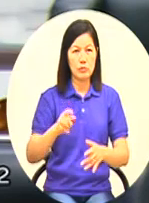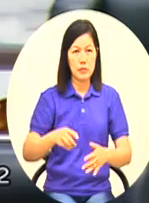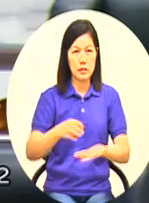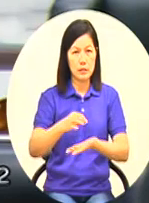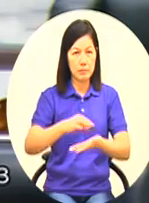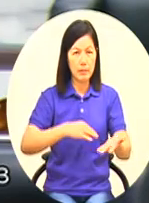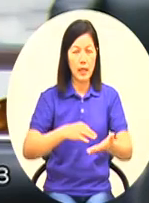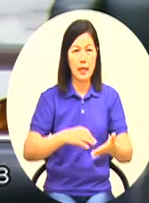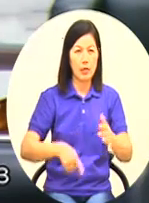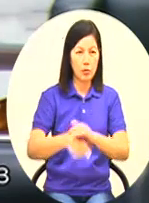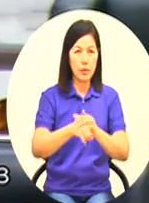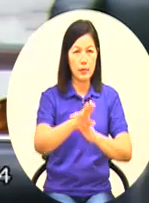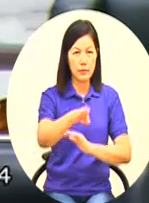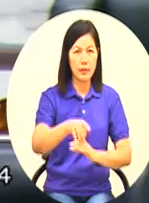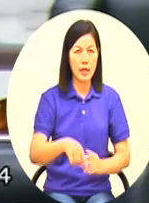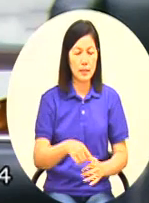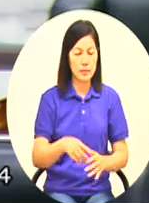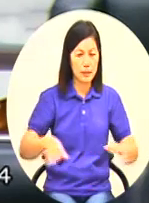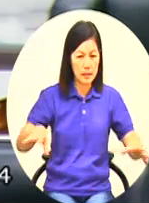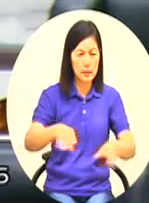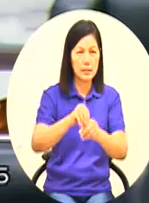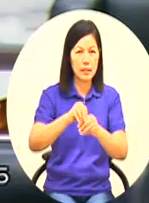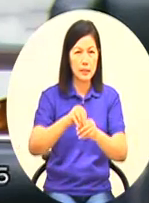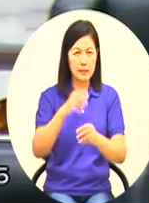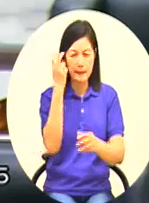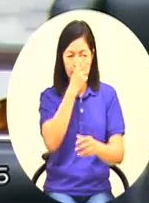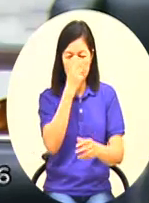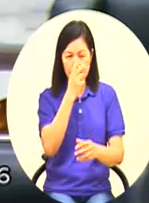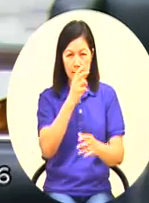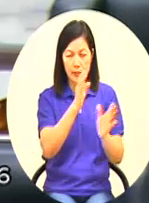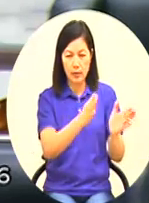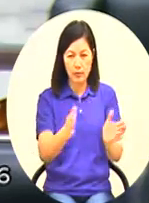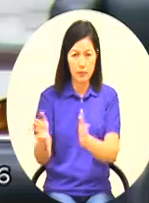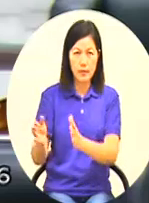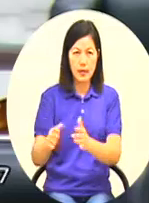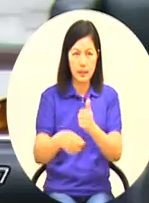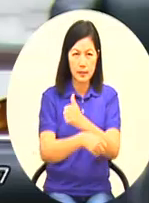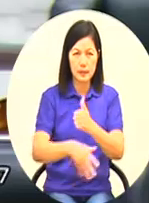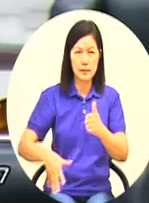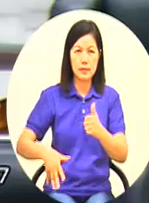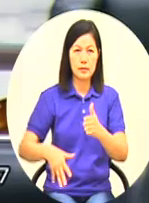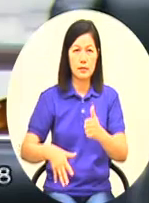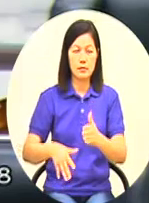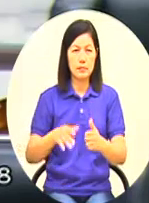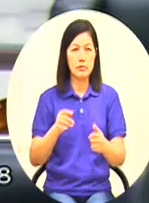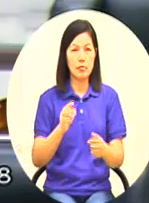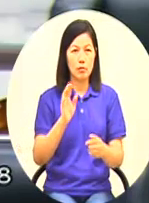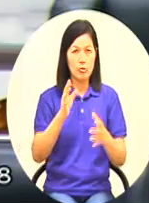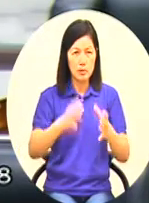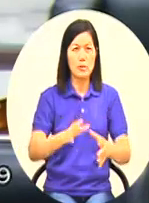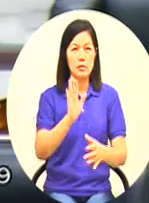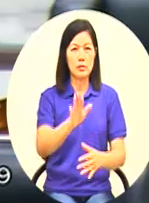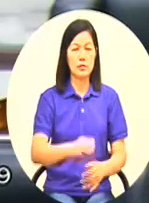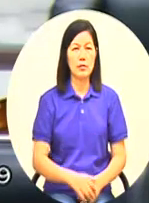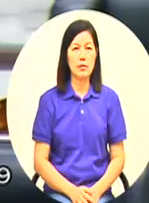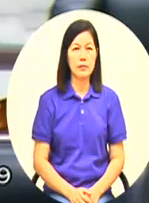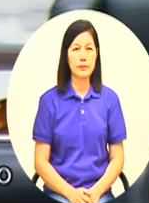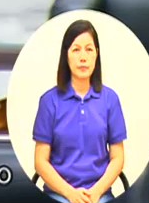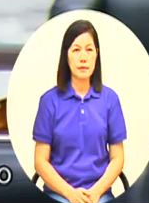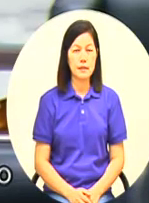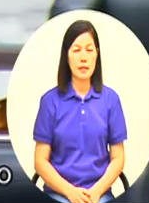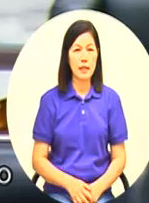了整合性的查赃作业管理系统。那对于我们珠宝银楼业，还